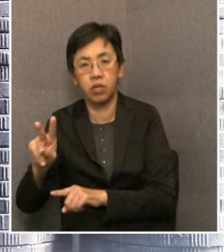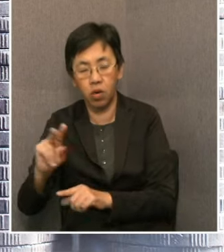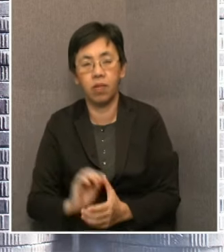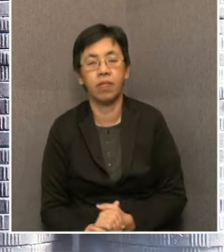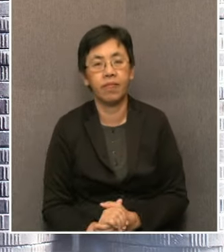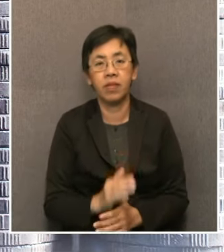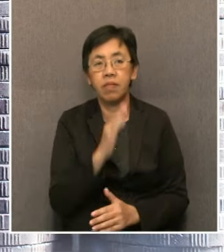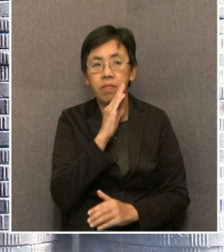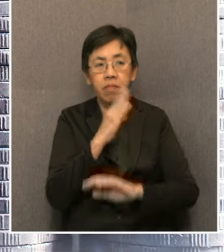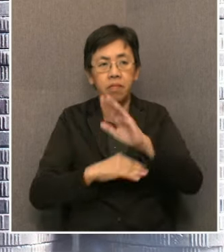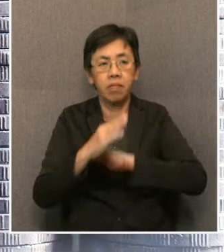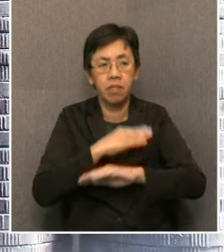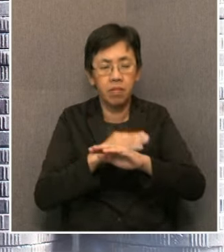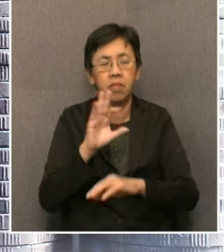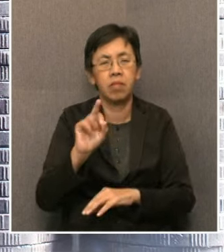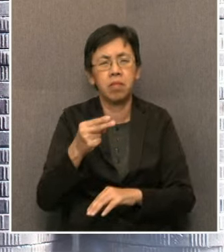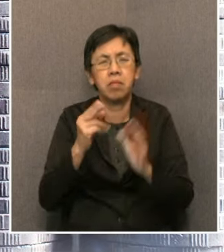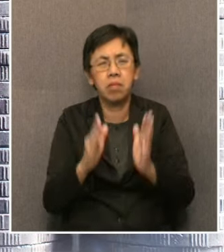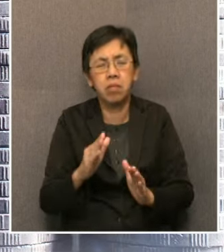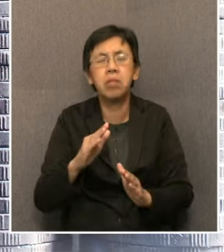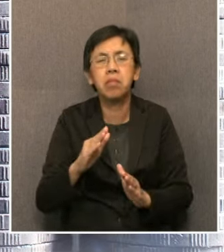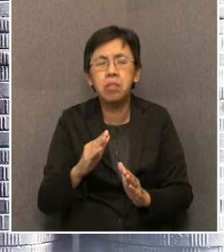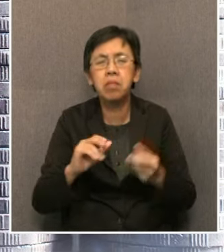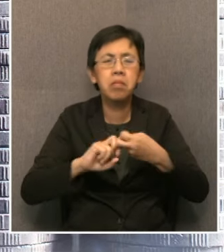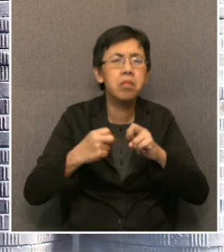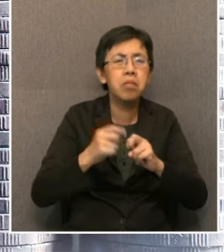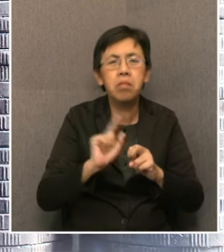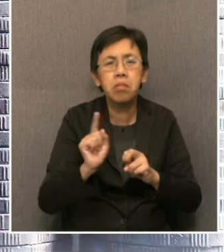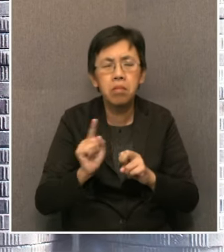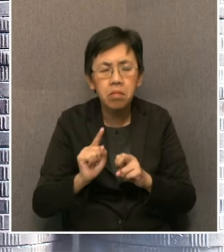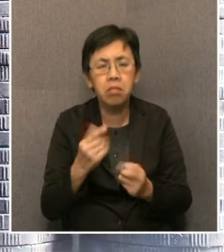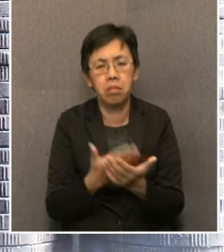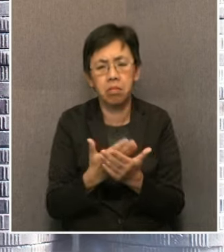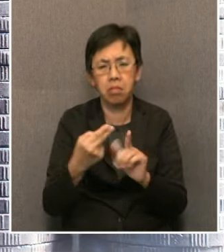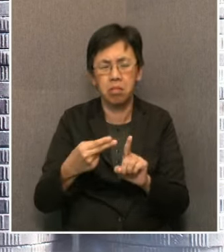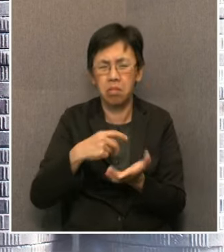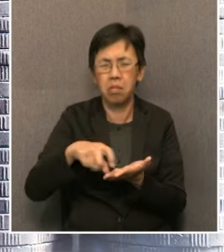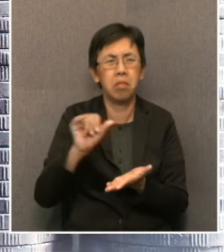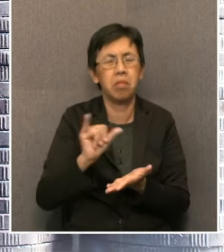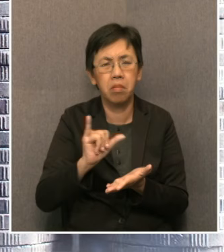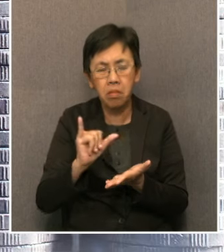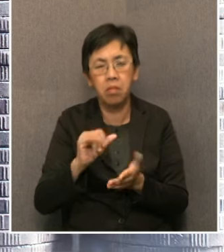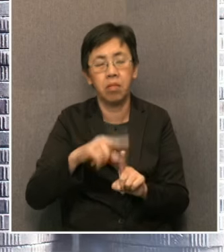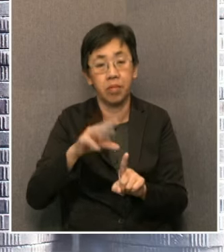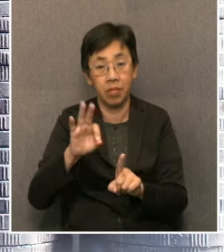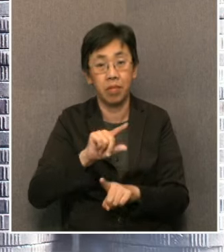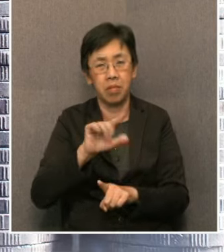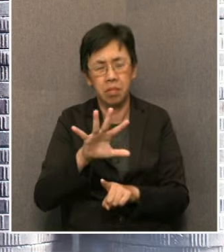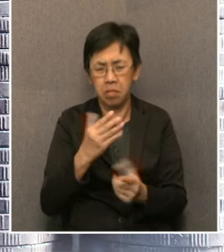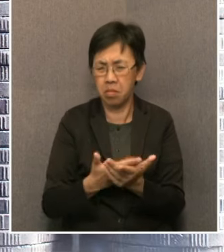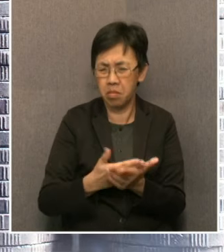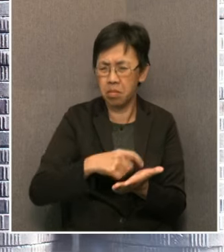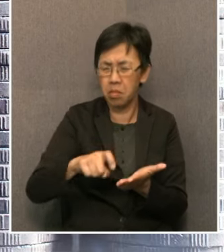ส่นผู้พฤการจำนวมากกวา 90,000 รายซึ่เป็นกลุ่มที่ยัไมได้รับการโอนเงินเมื่วนที่ 25 กันยายนที่ผ่านมา